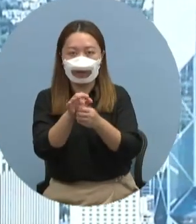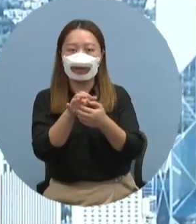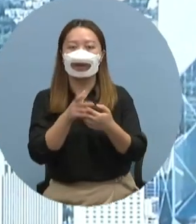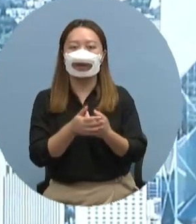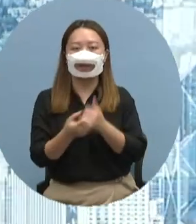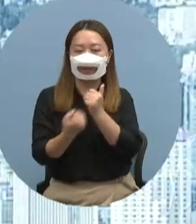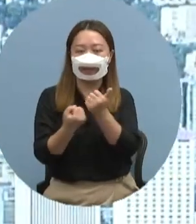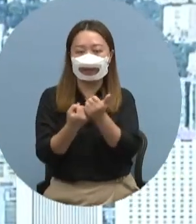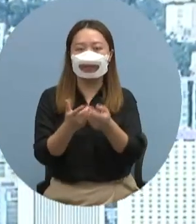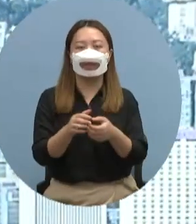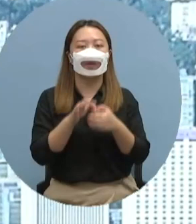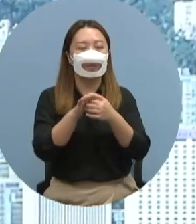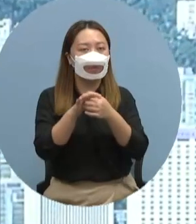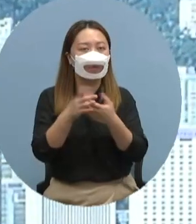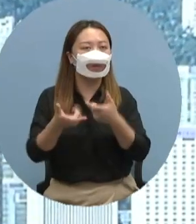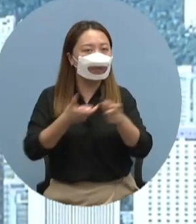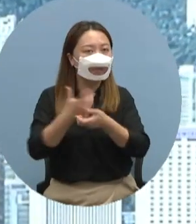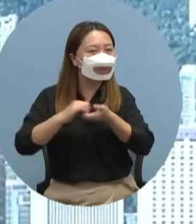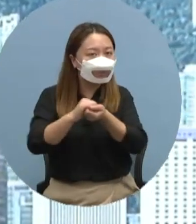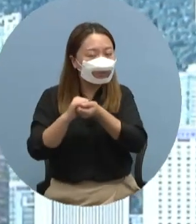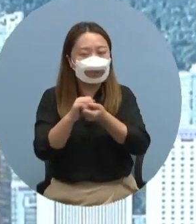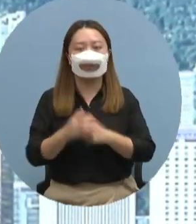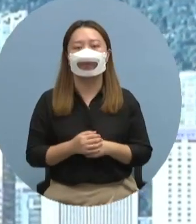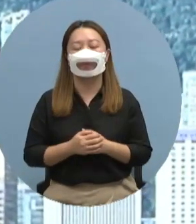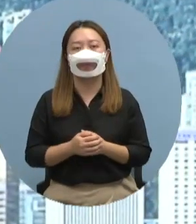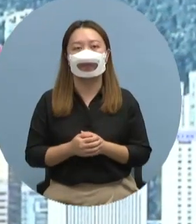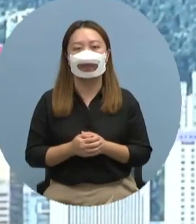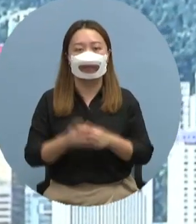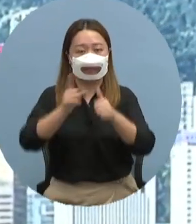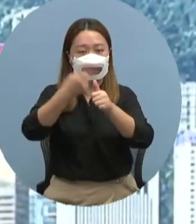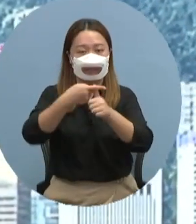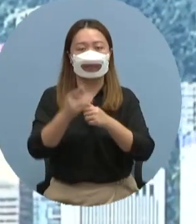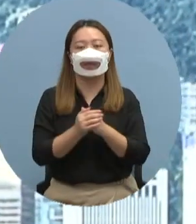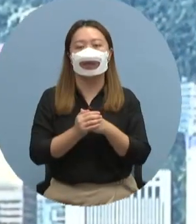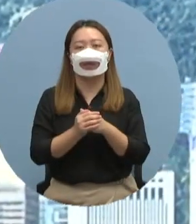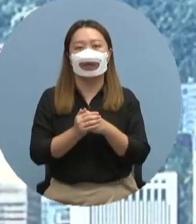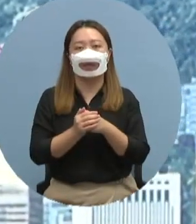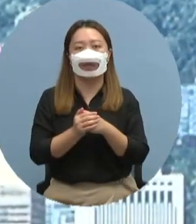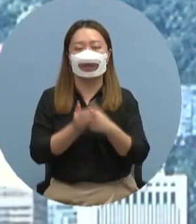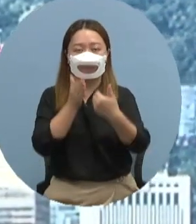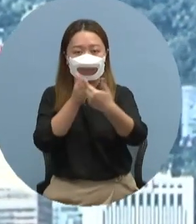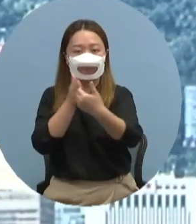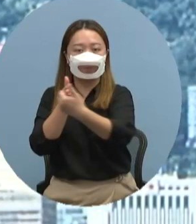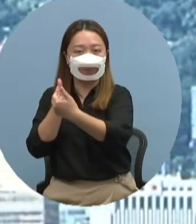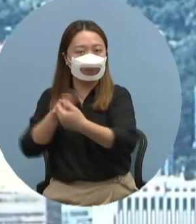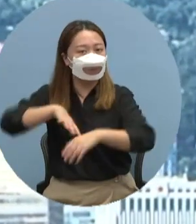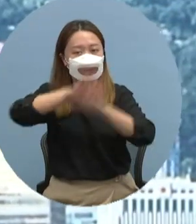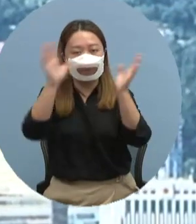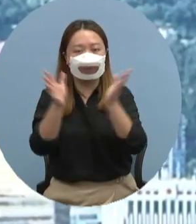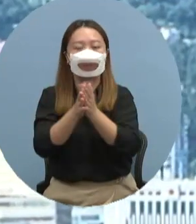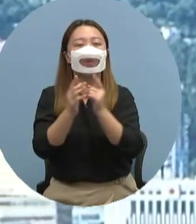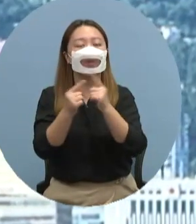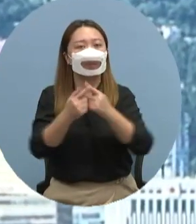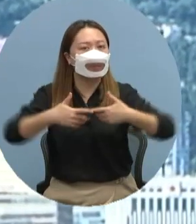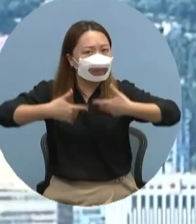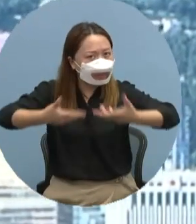入 RCEP。首先咧，我會向我接觸嘅所有嘅人士咧，充分